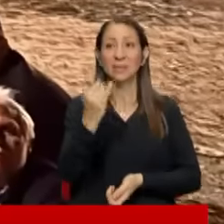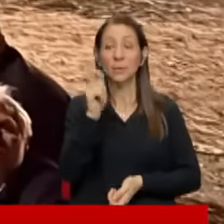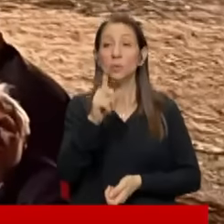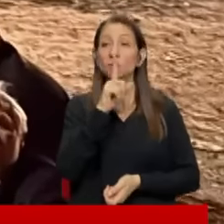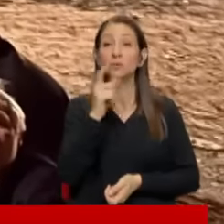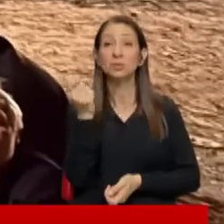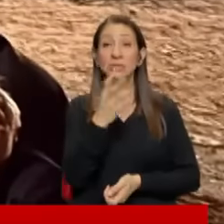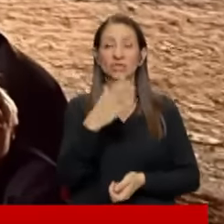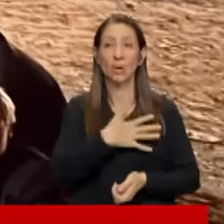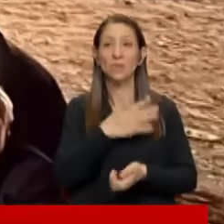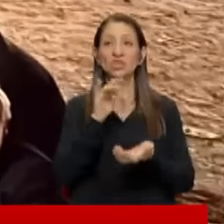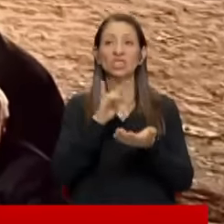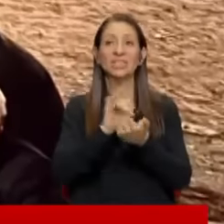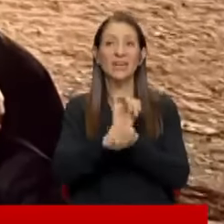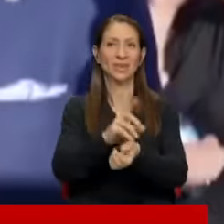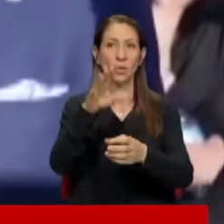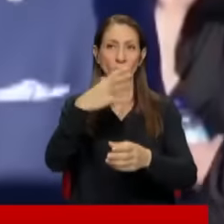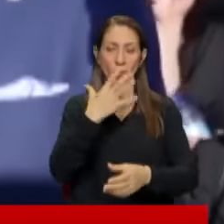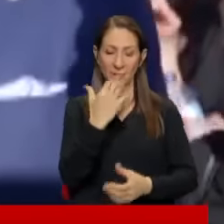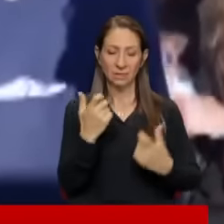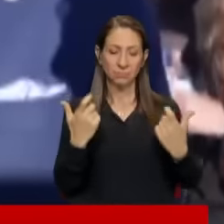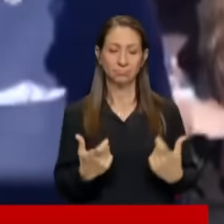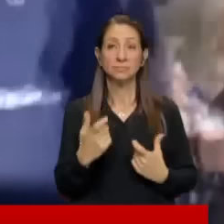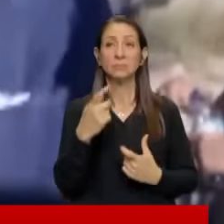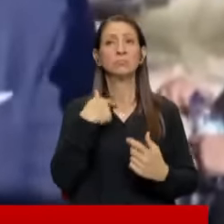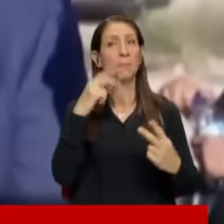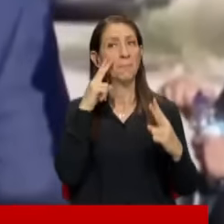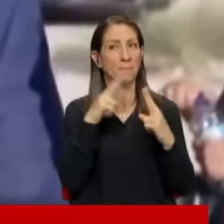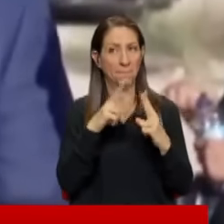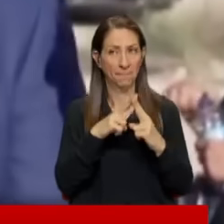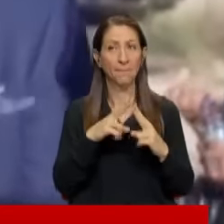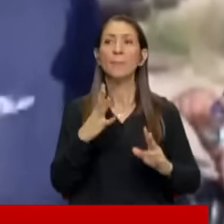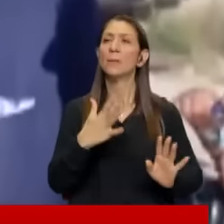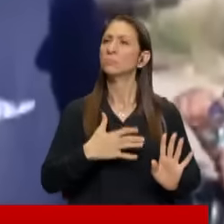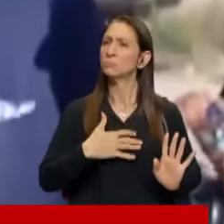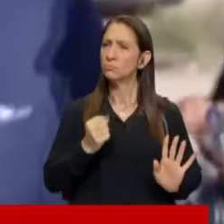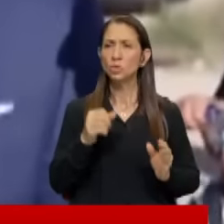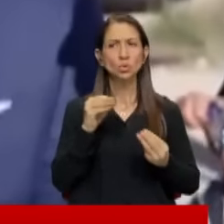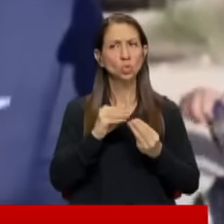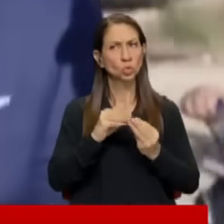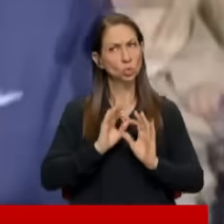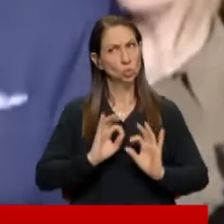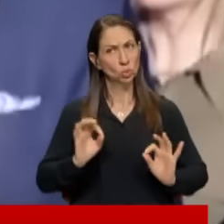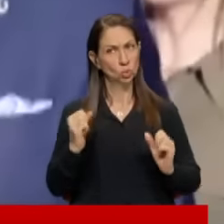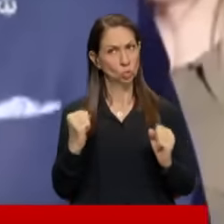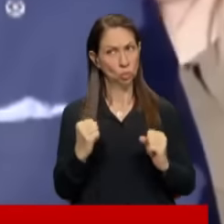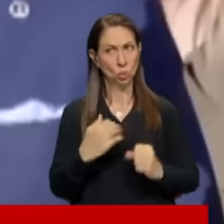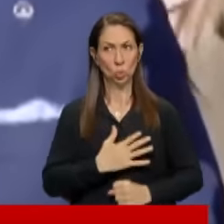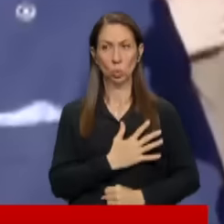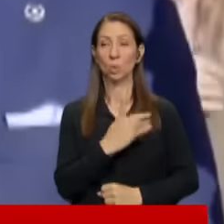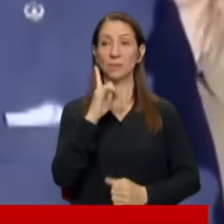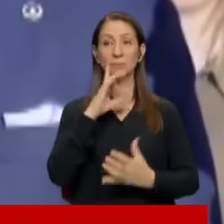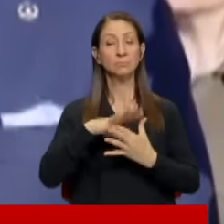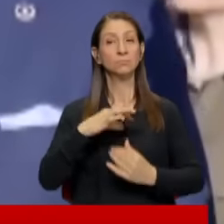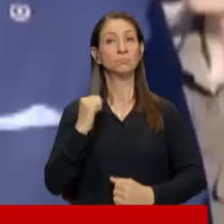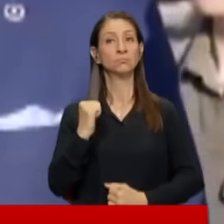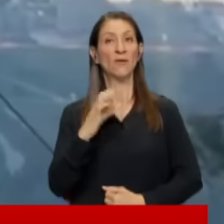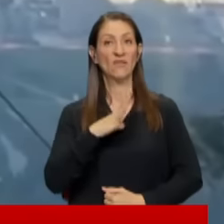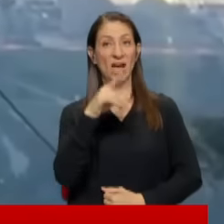yakın partili cezaevinin önünde nöbetteydi. Biz kendisiyle görüştük. Gayet metanetli, suçsuz, güçlü, onurlu bir insanın duruşunu